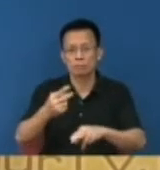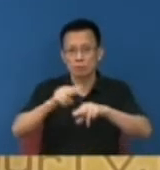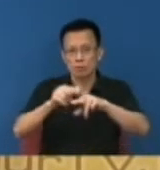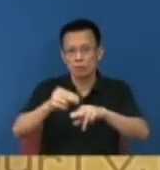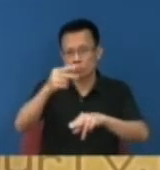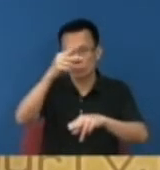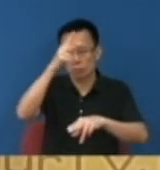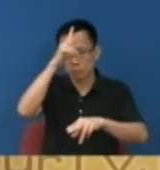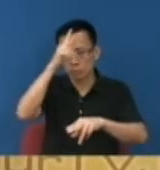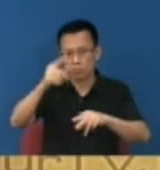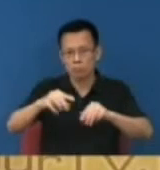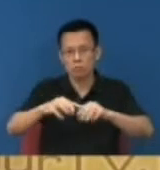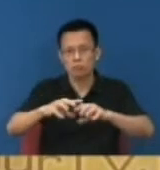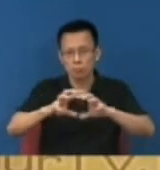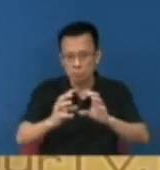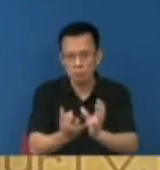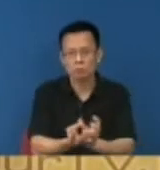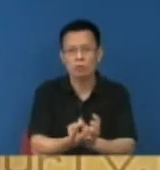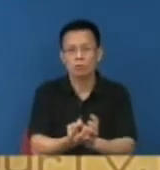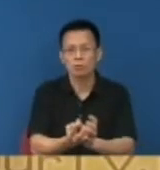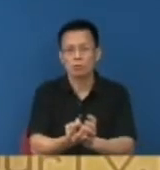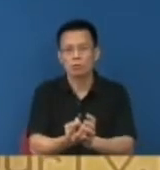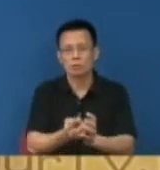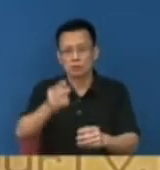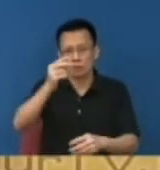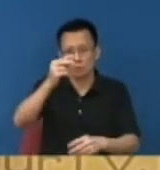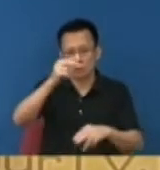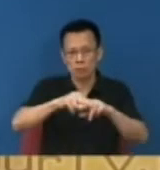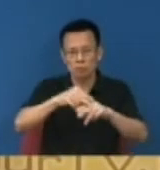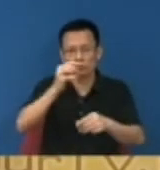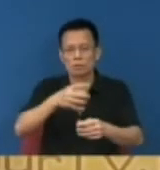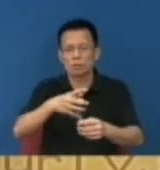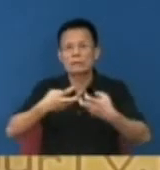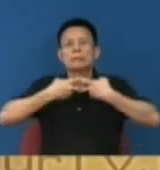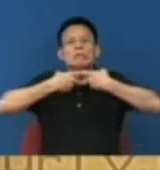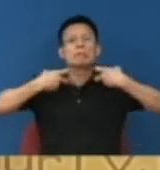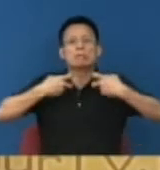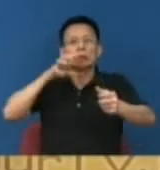啦。當共產黨大聲鬧呢個五區公投嘅時候，即刻縮沙。